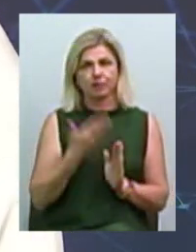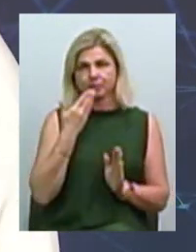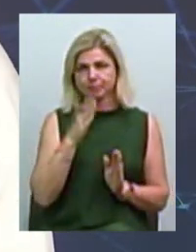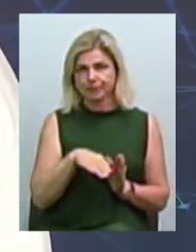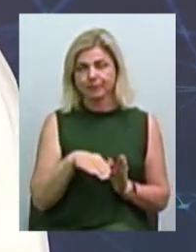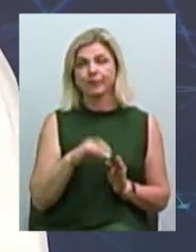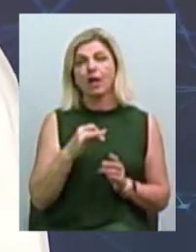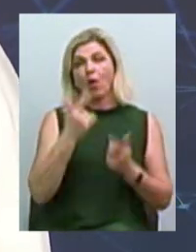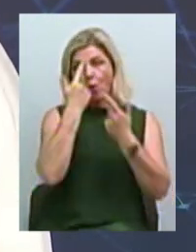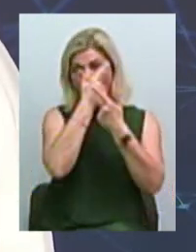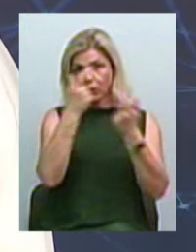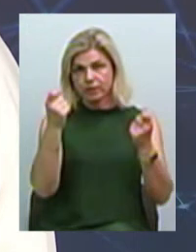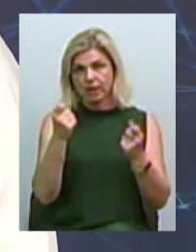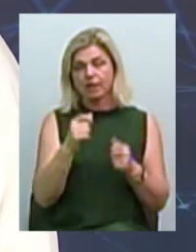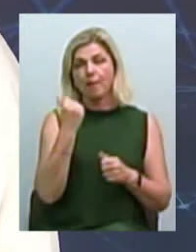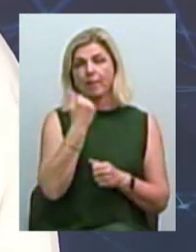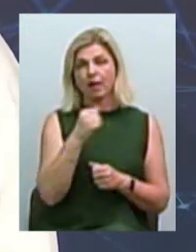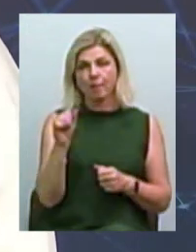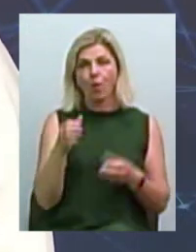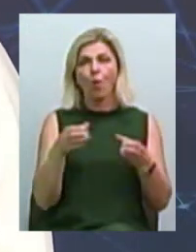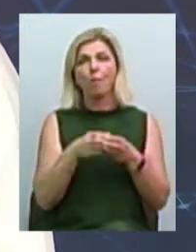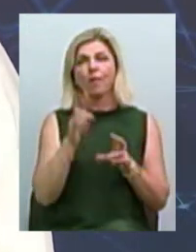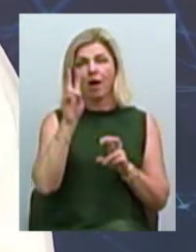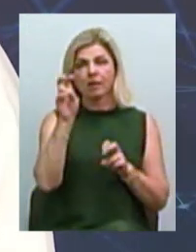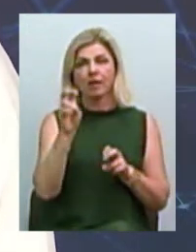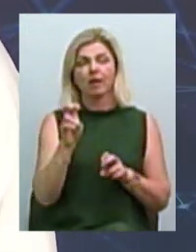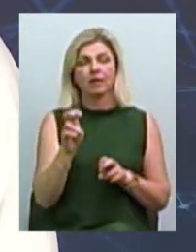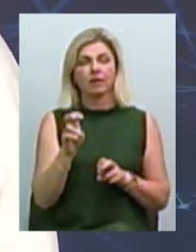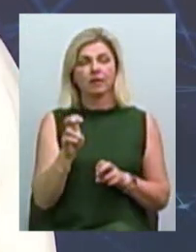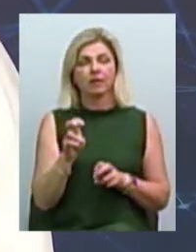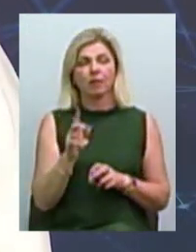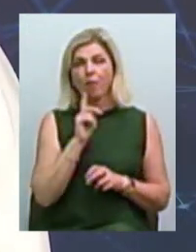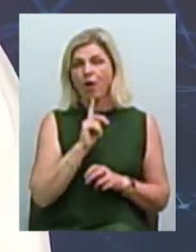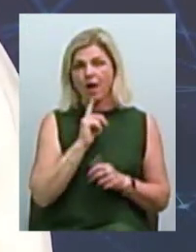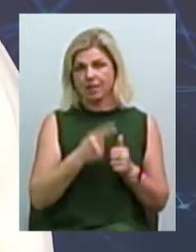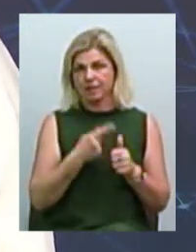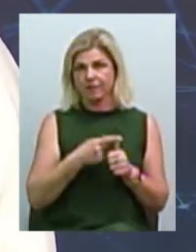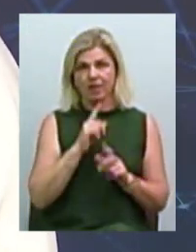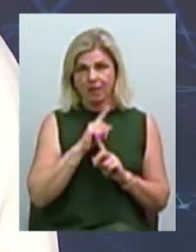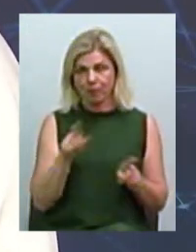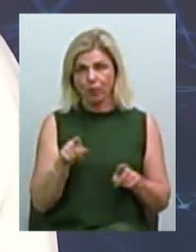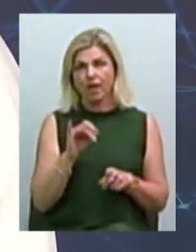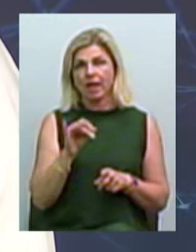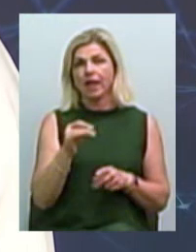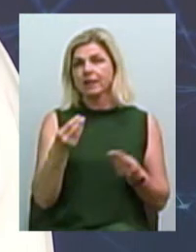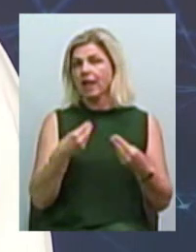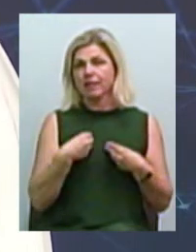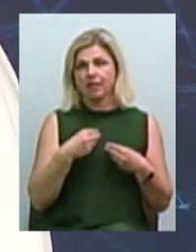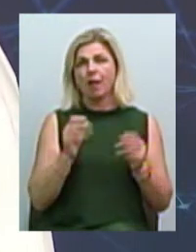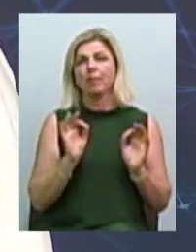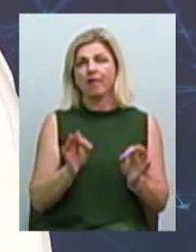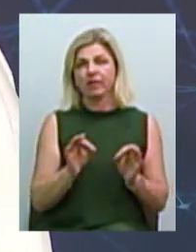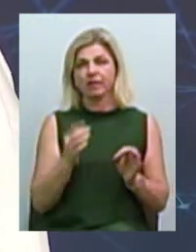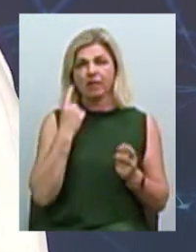Ми оголосили, перемогла компанія, знову ж таки, поки її називати не буду, і не надала нам достовірні дані, тобто не